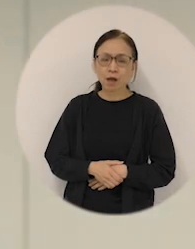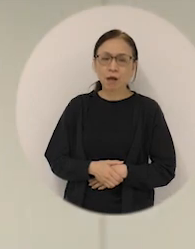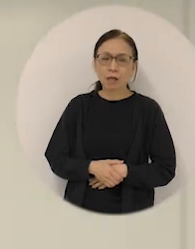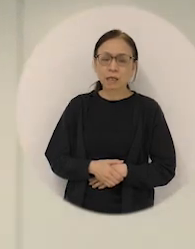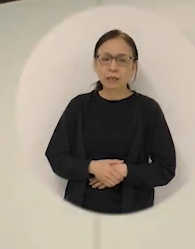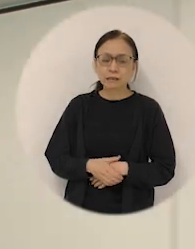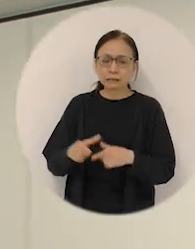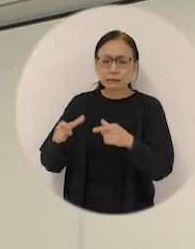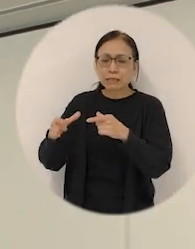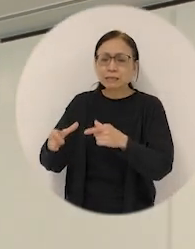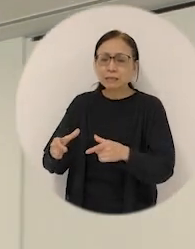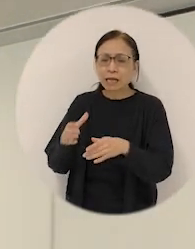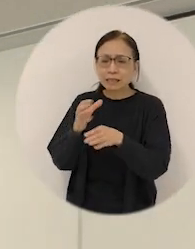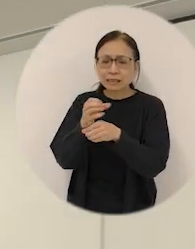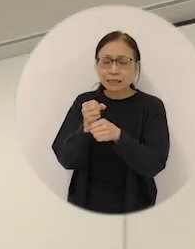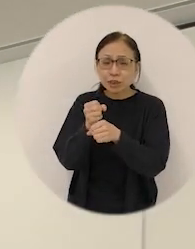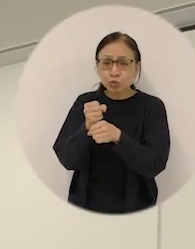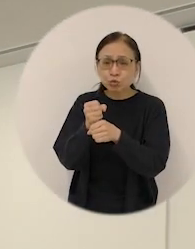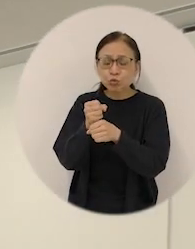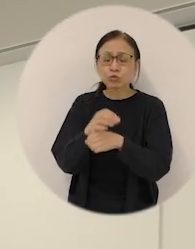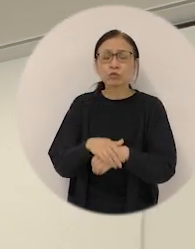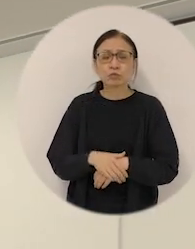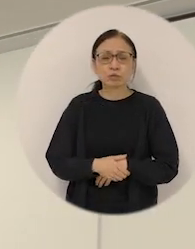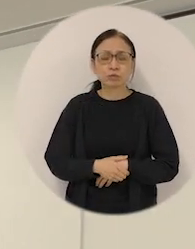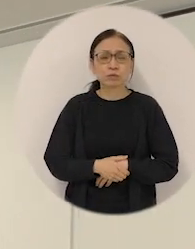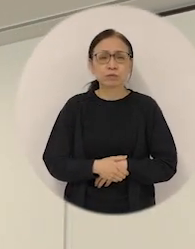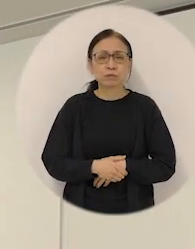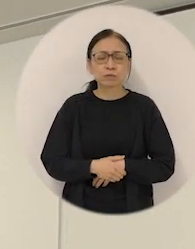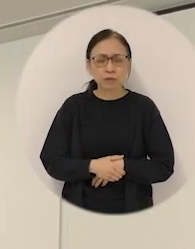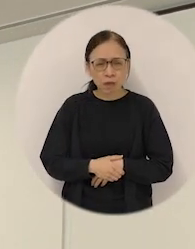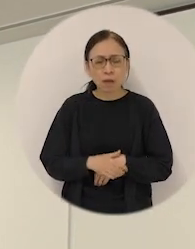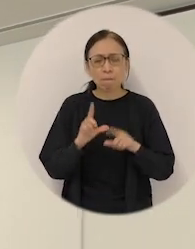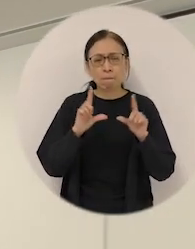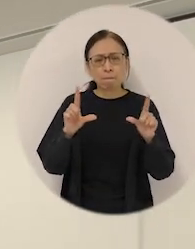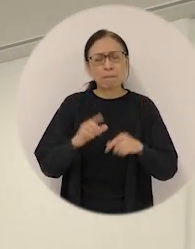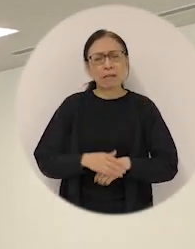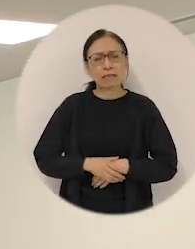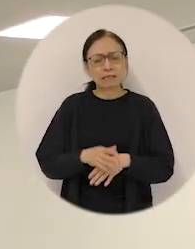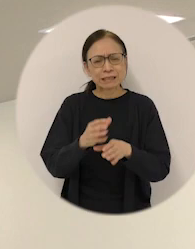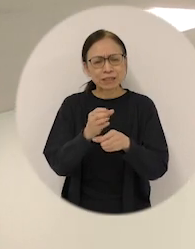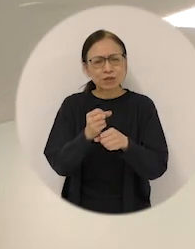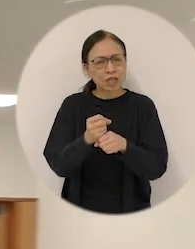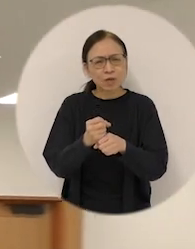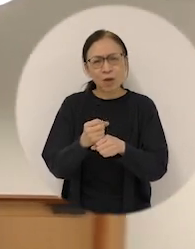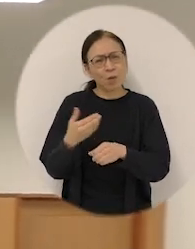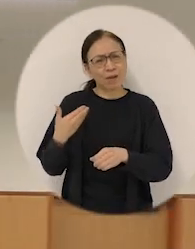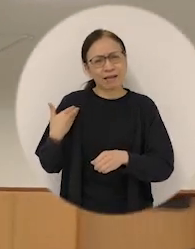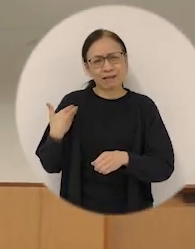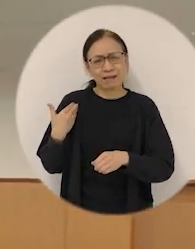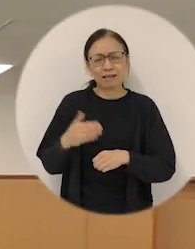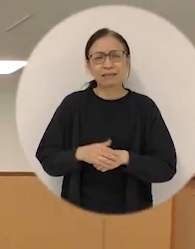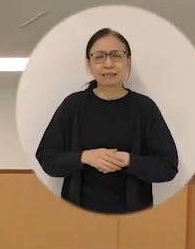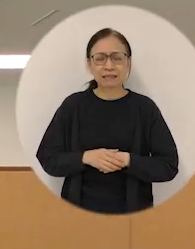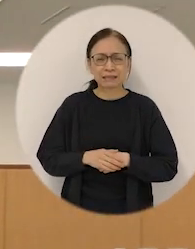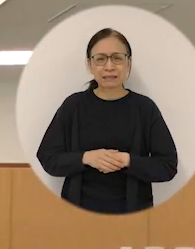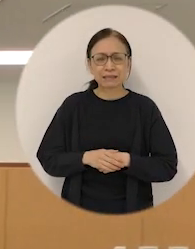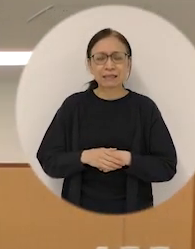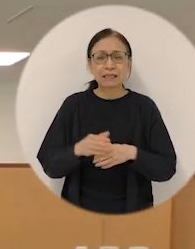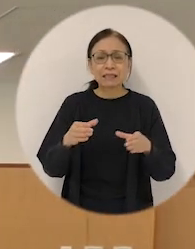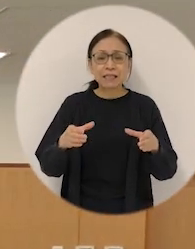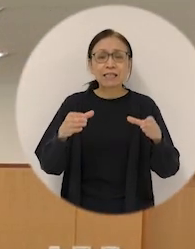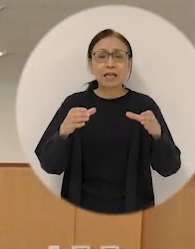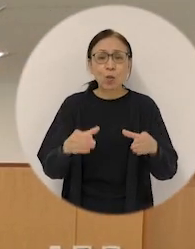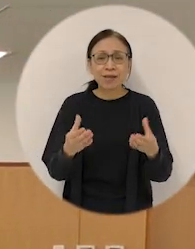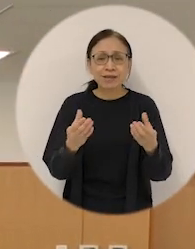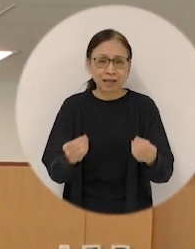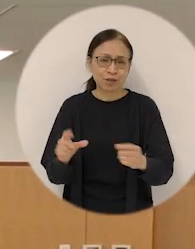ちなみに設置時期はいつ頃でした？ ちょっと日付まだ把握しておりませんが設置したということの